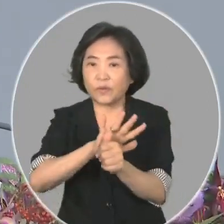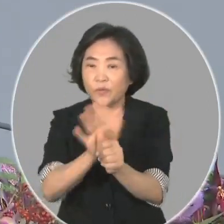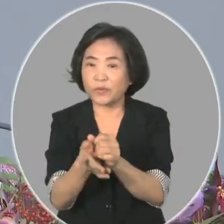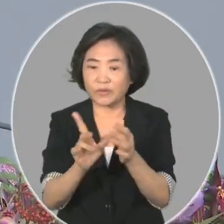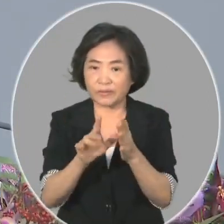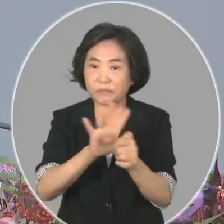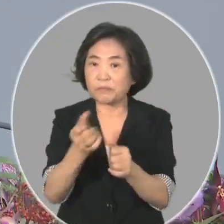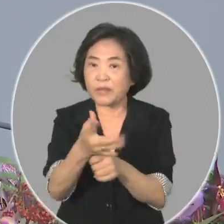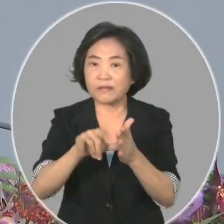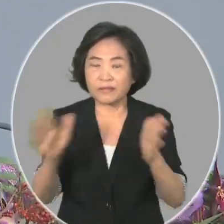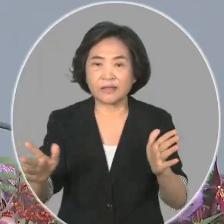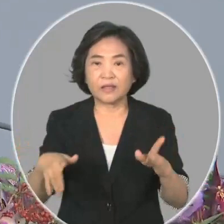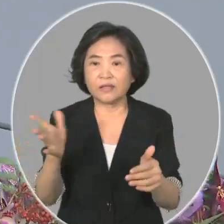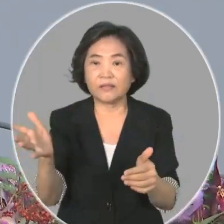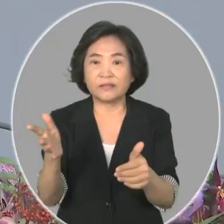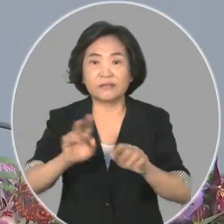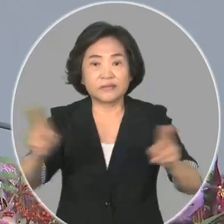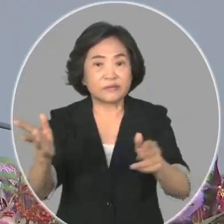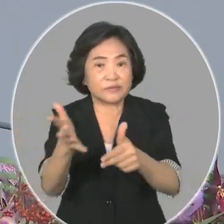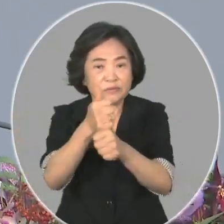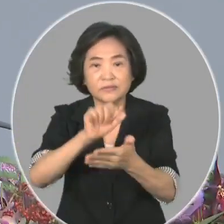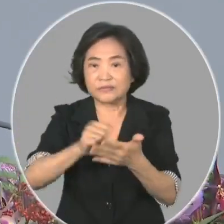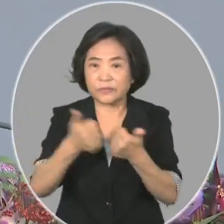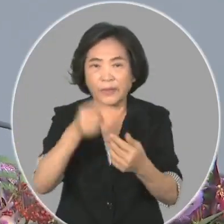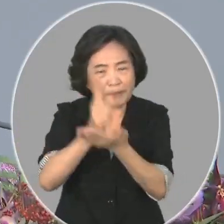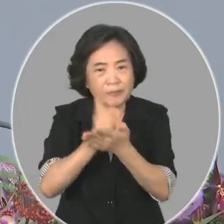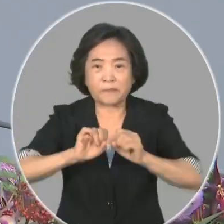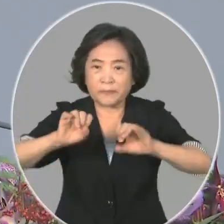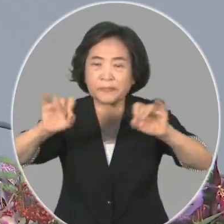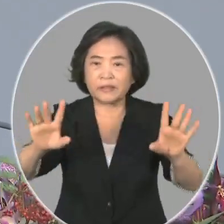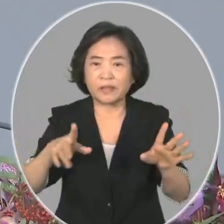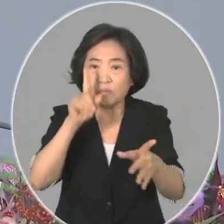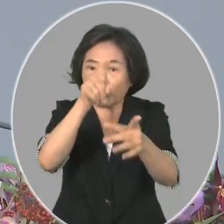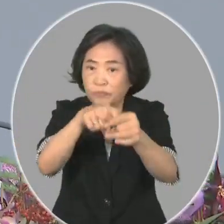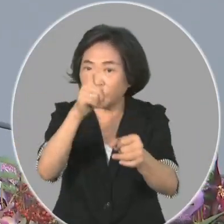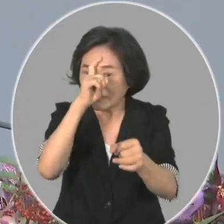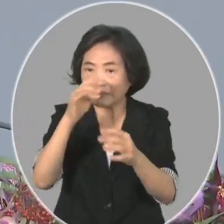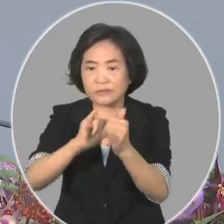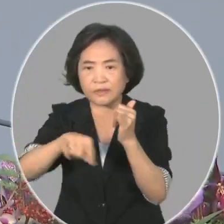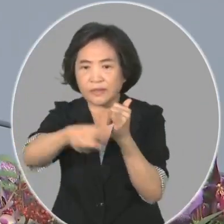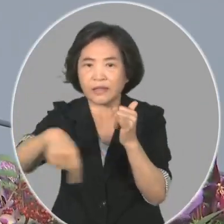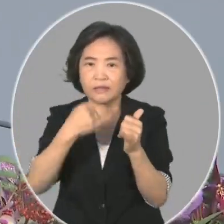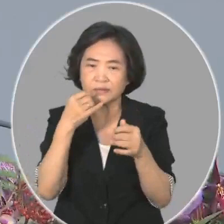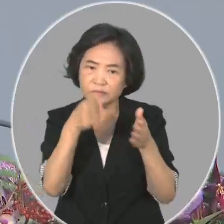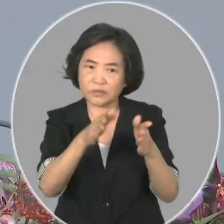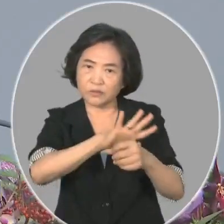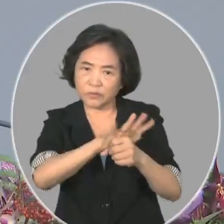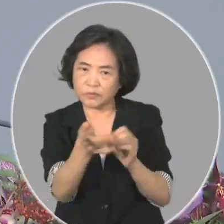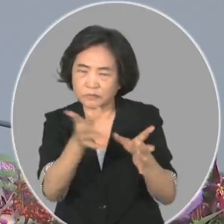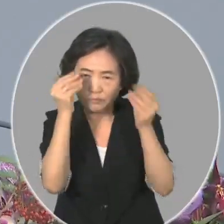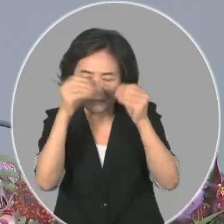指挥中心不断地召开记者会，就是为了让社会大众充分地能够掌握资